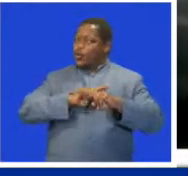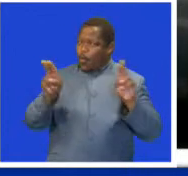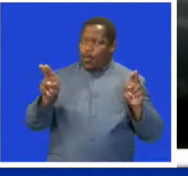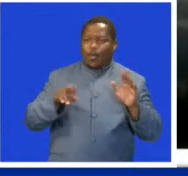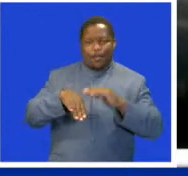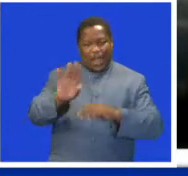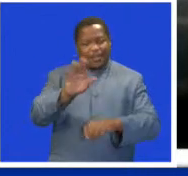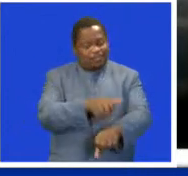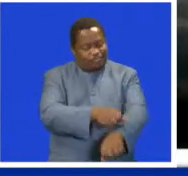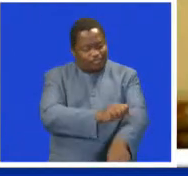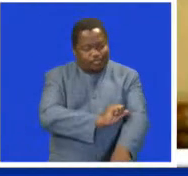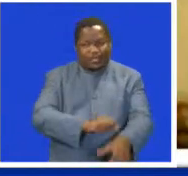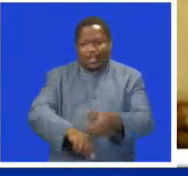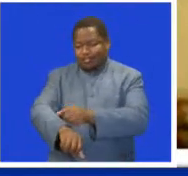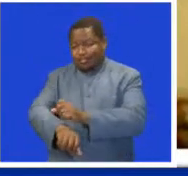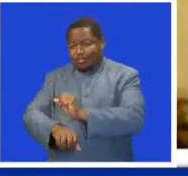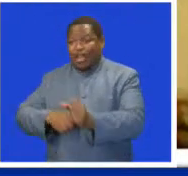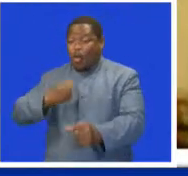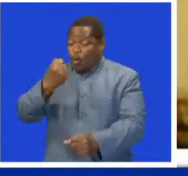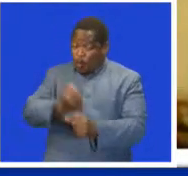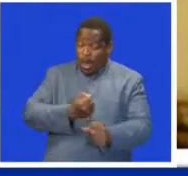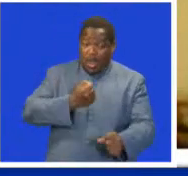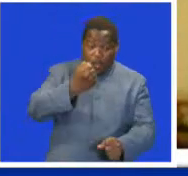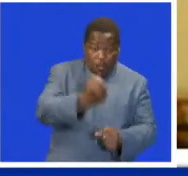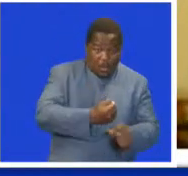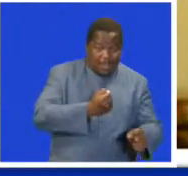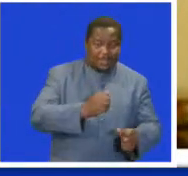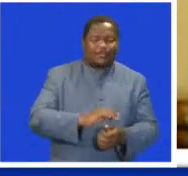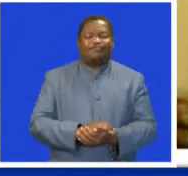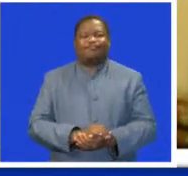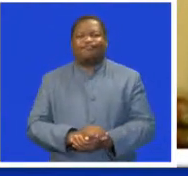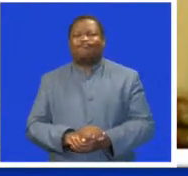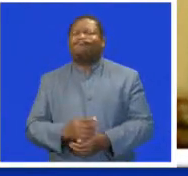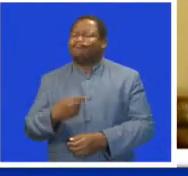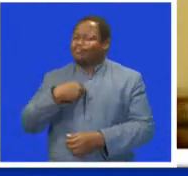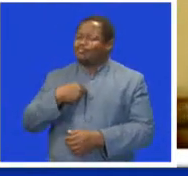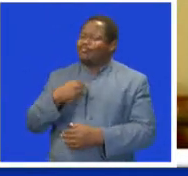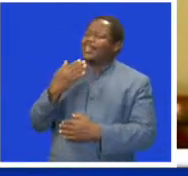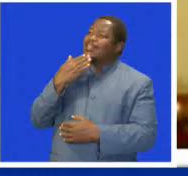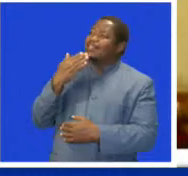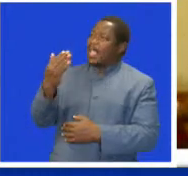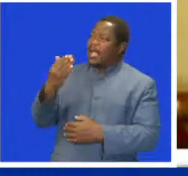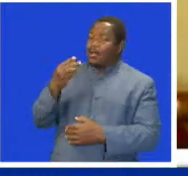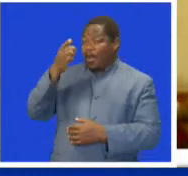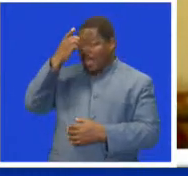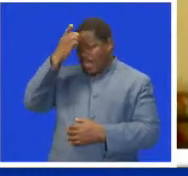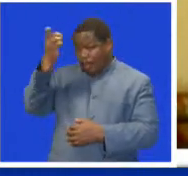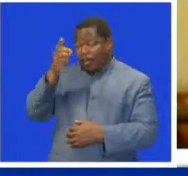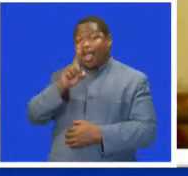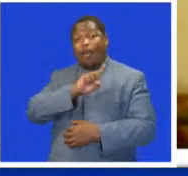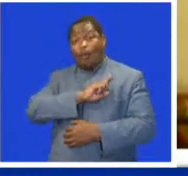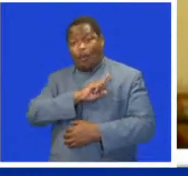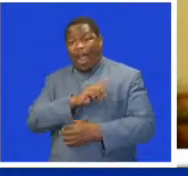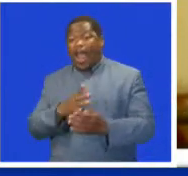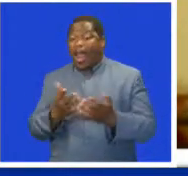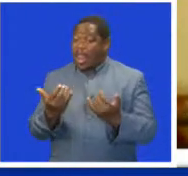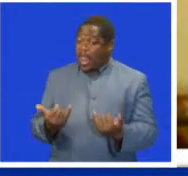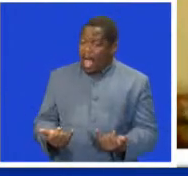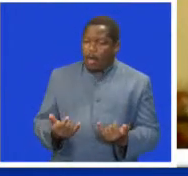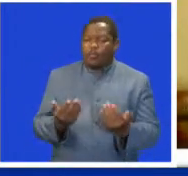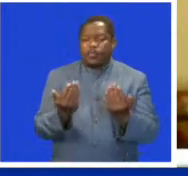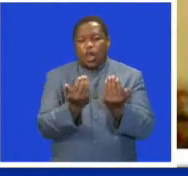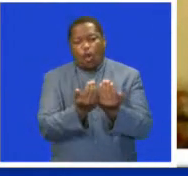emisebenti sekamafisha. Siyabonga ukuthi uhulumende so uqalile labanye bafundzi